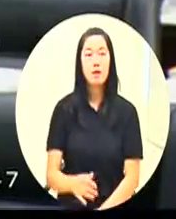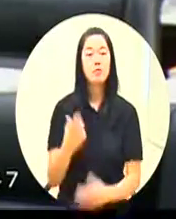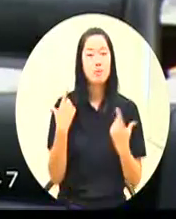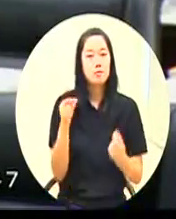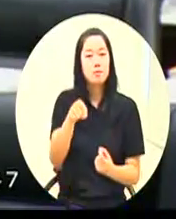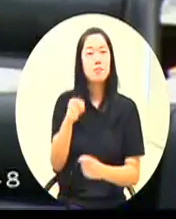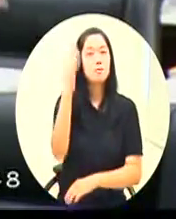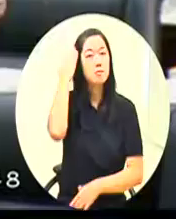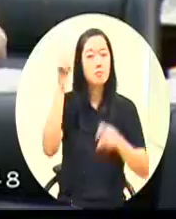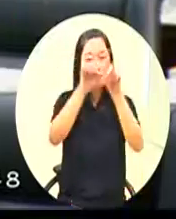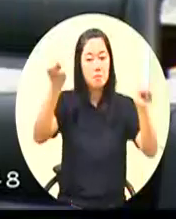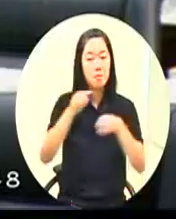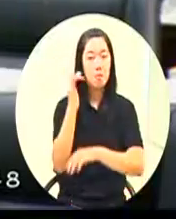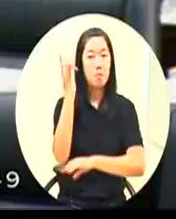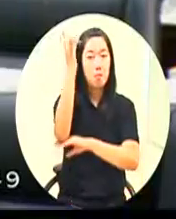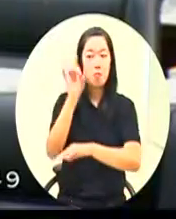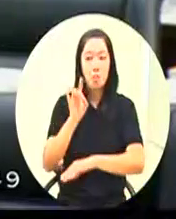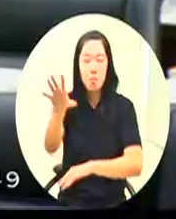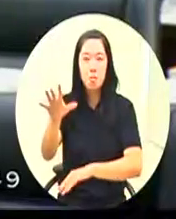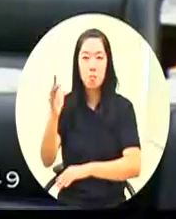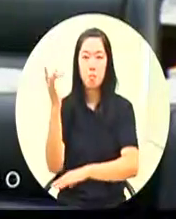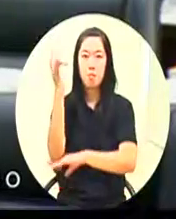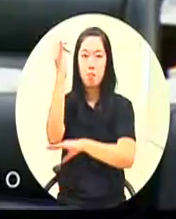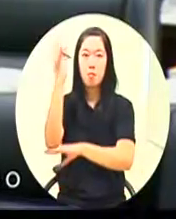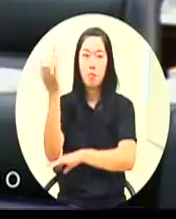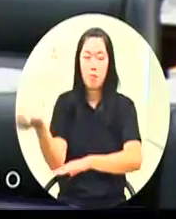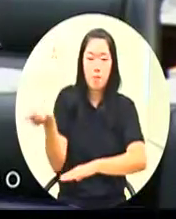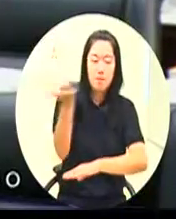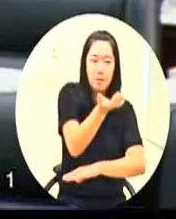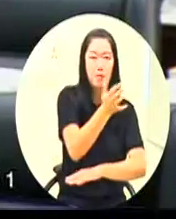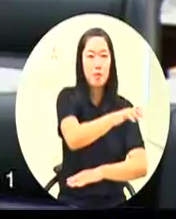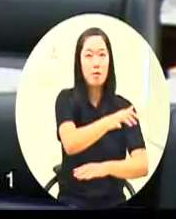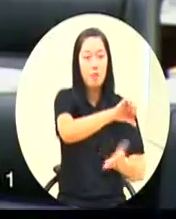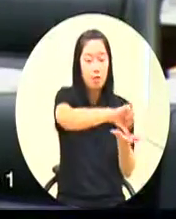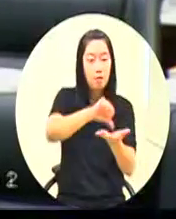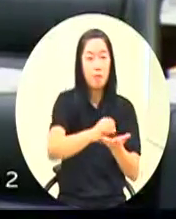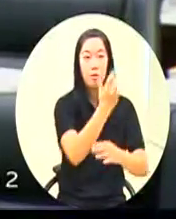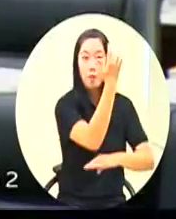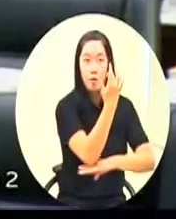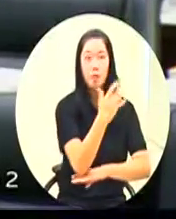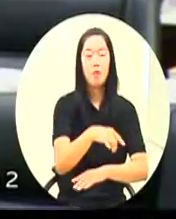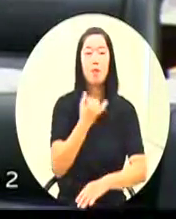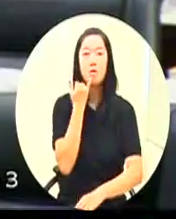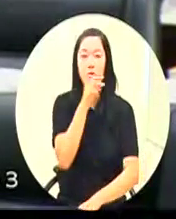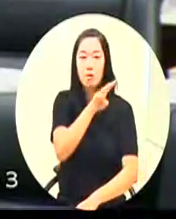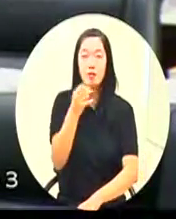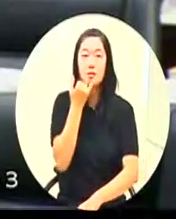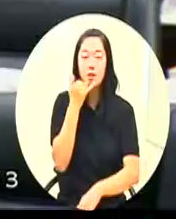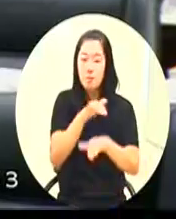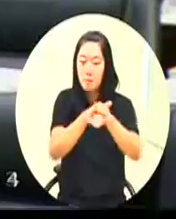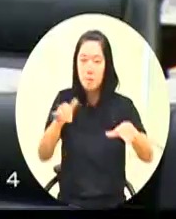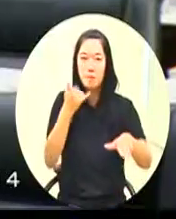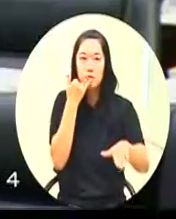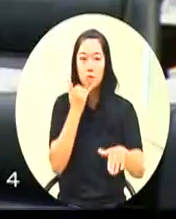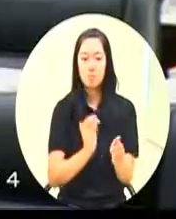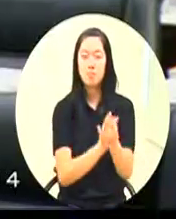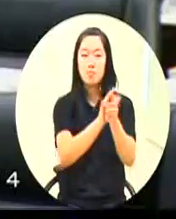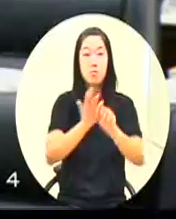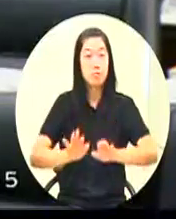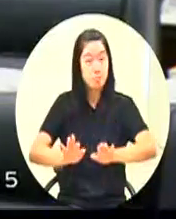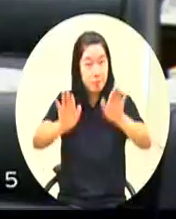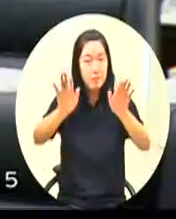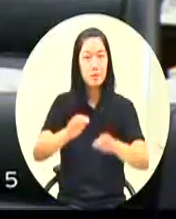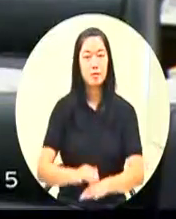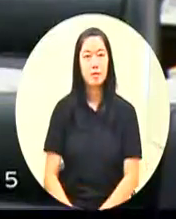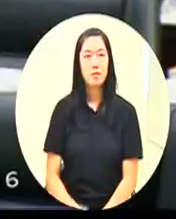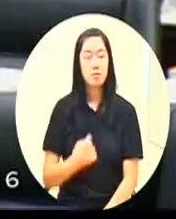淘汰，你把它淘汰移到其他地方，我们换好一点的树，我们很快的不但能够平衡，还可以促进发展，这是我一